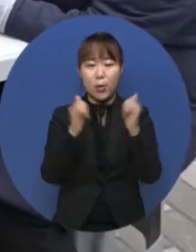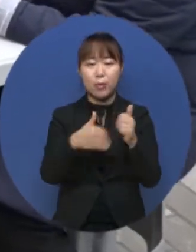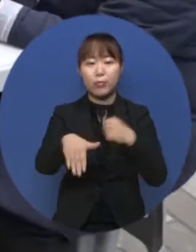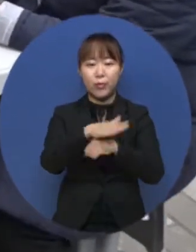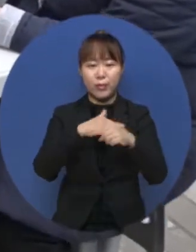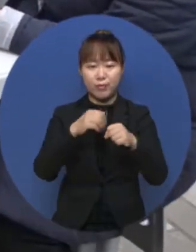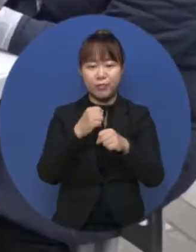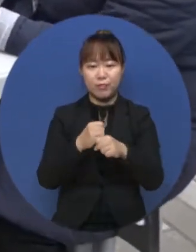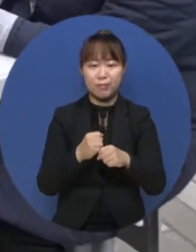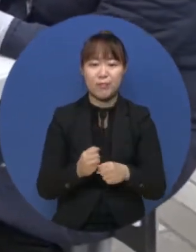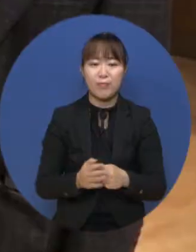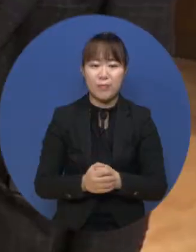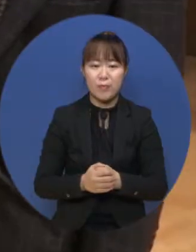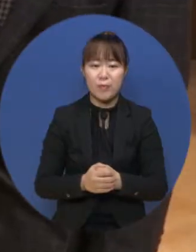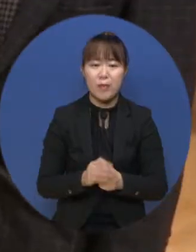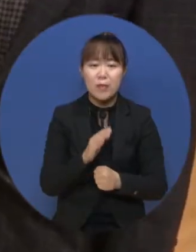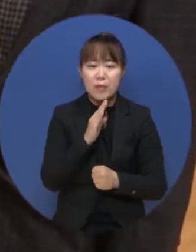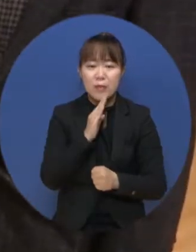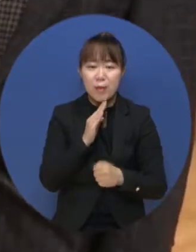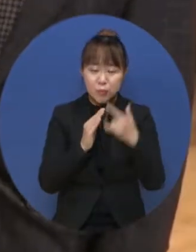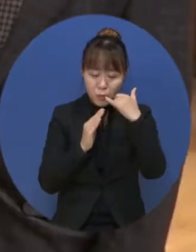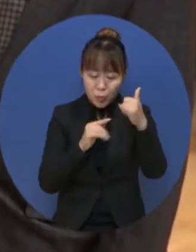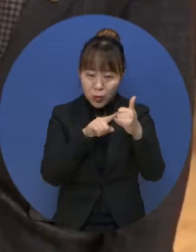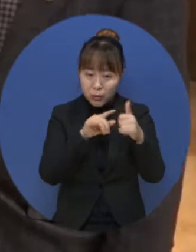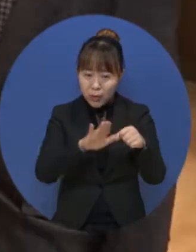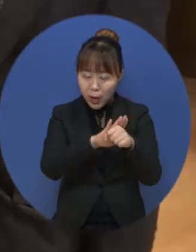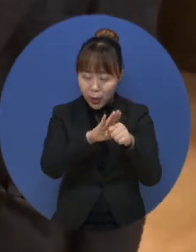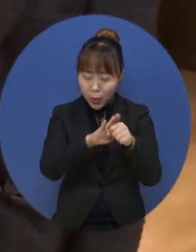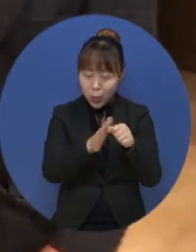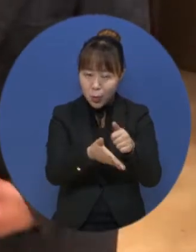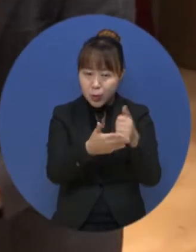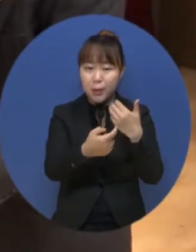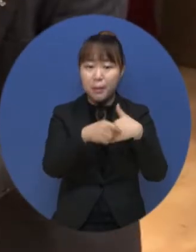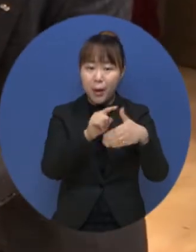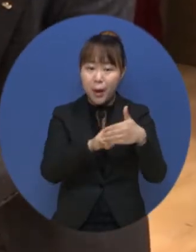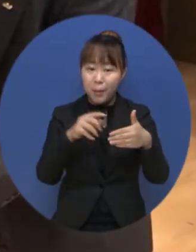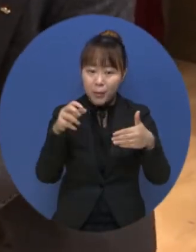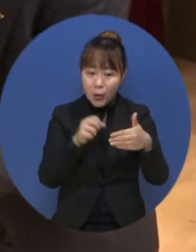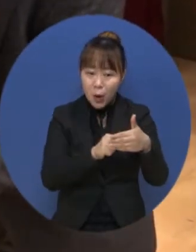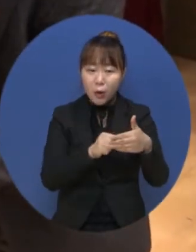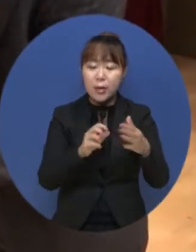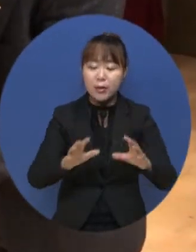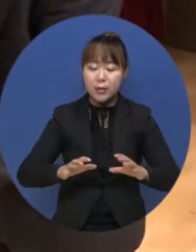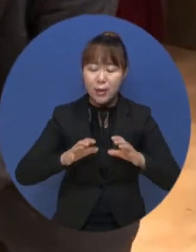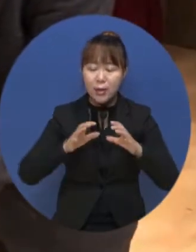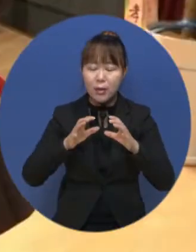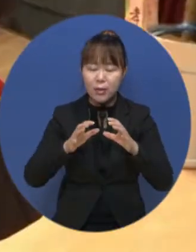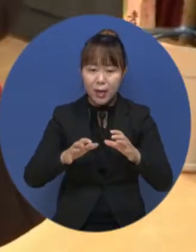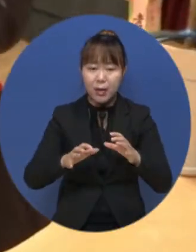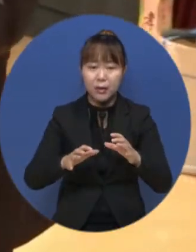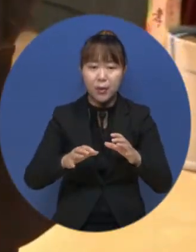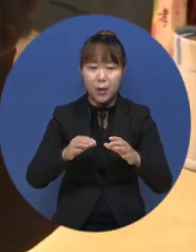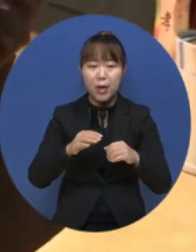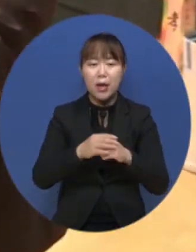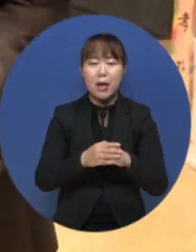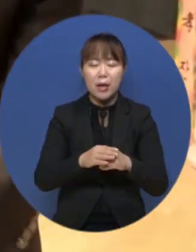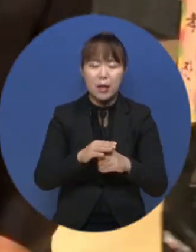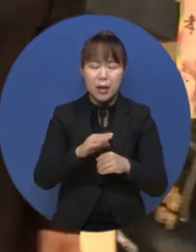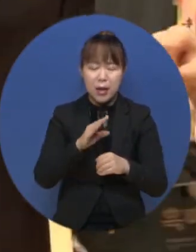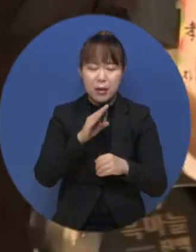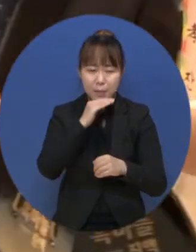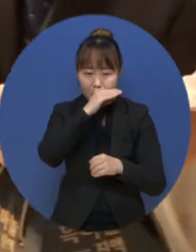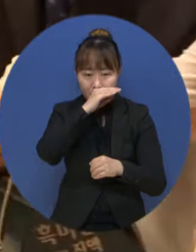조성됐습니다. 진실로 부모를 사랑하고 공경하는 마음으로 세상을 가장 바르고 착하게